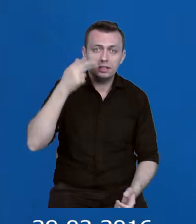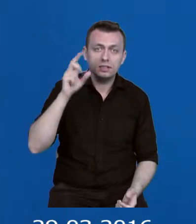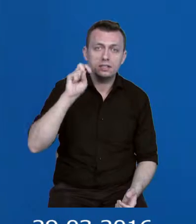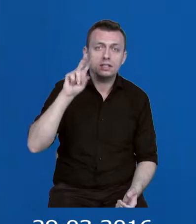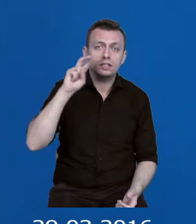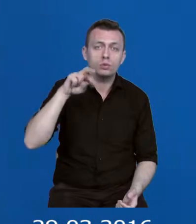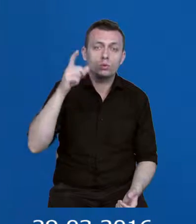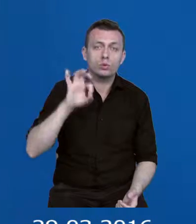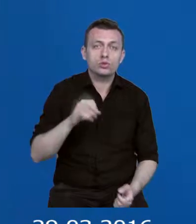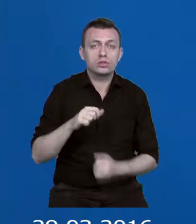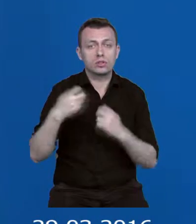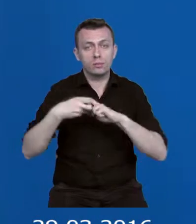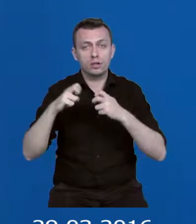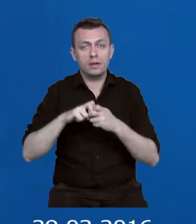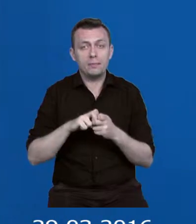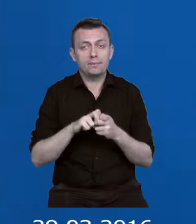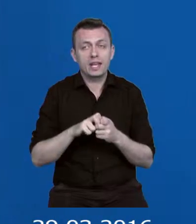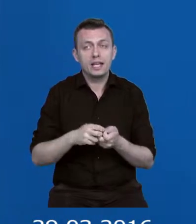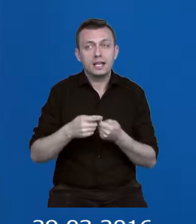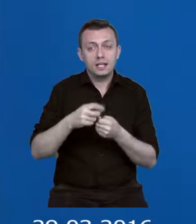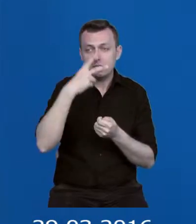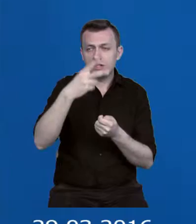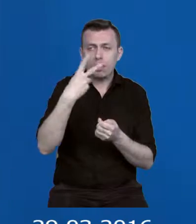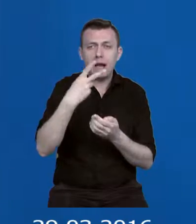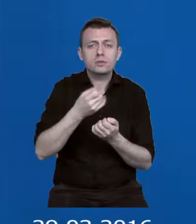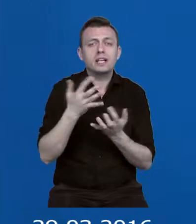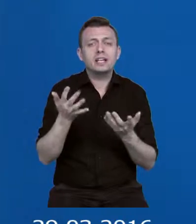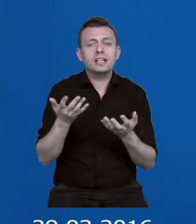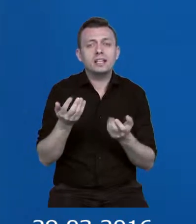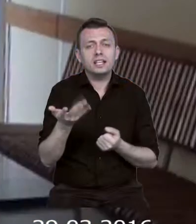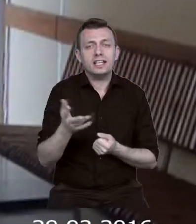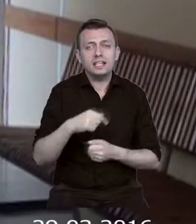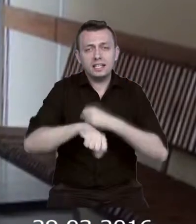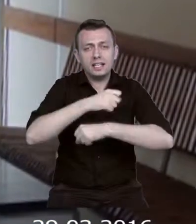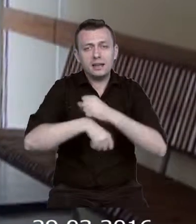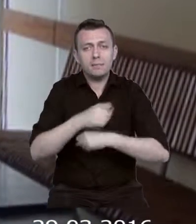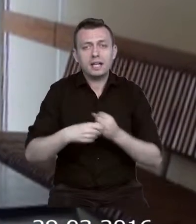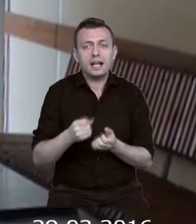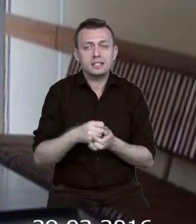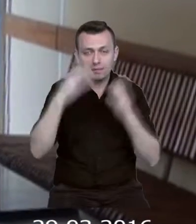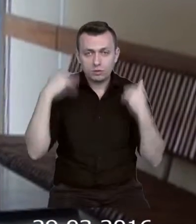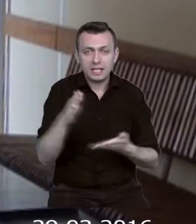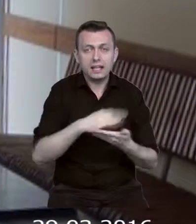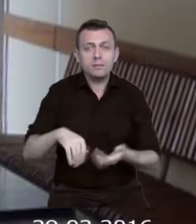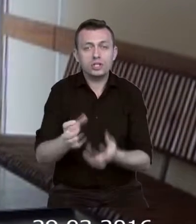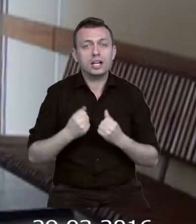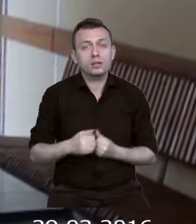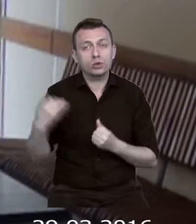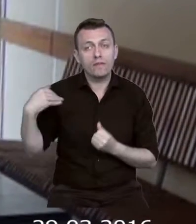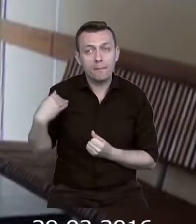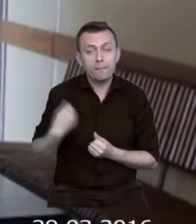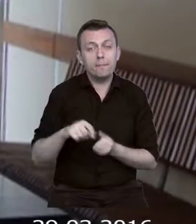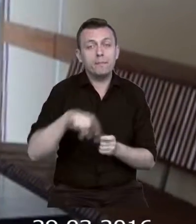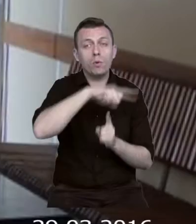spokojnie, sprawdźmy zatem, ile pracy mieli lekarze na szpitalnym oddziale ratunkowym. Jedni świętują, a inni pracują,